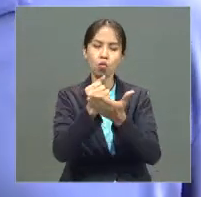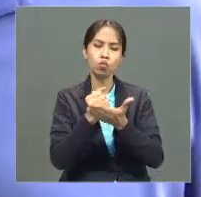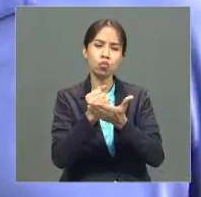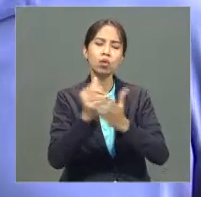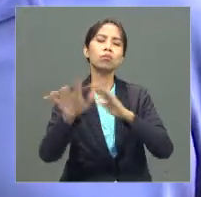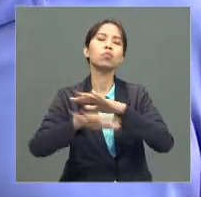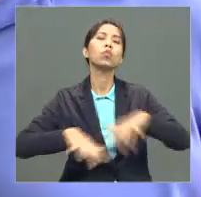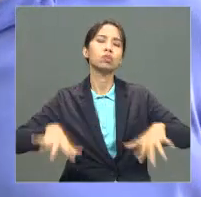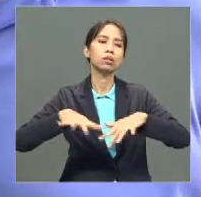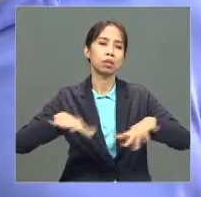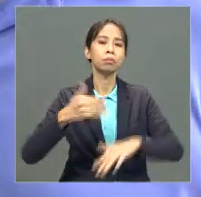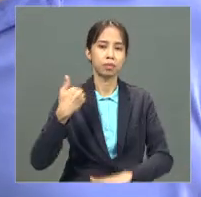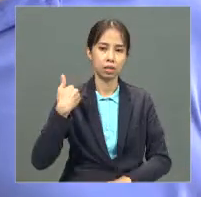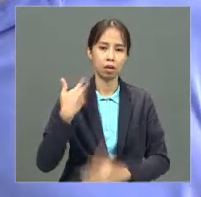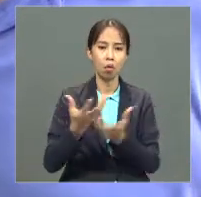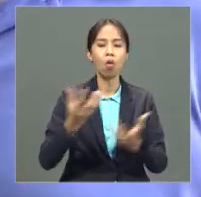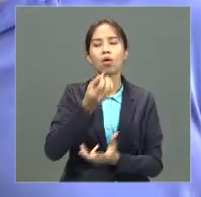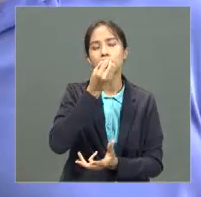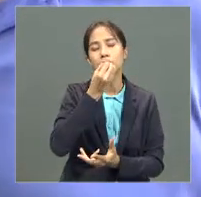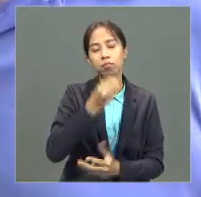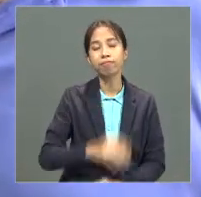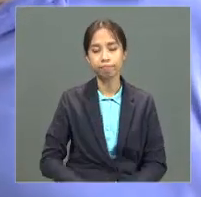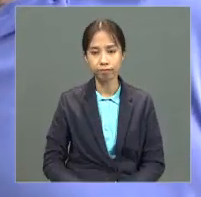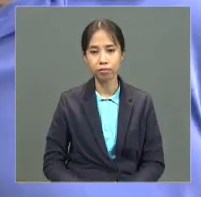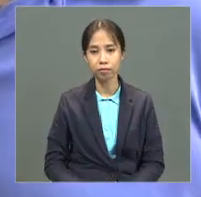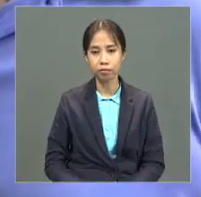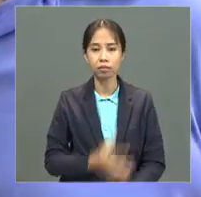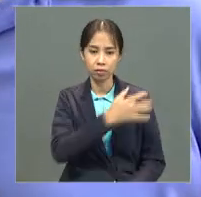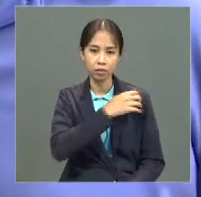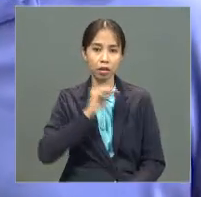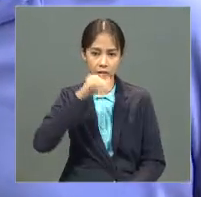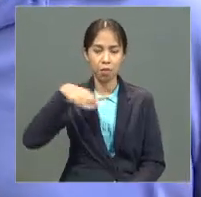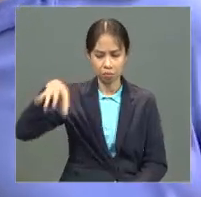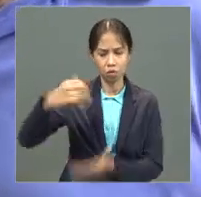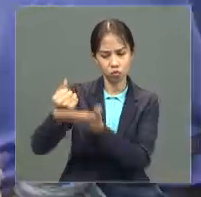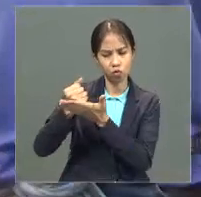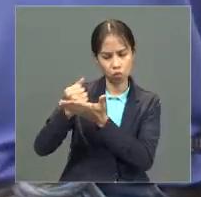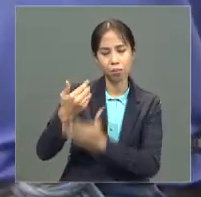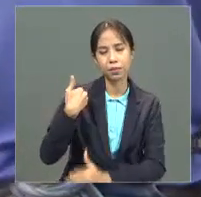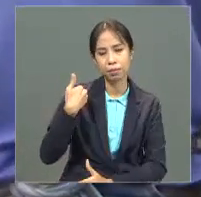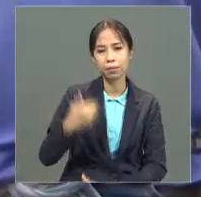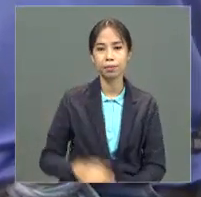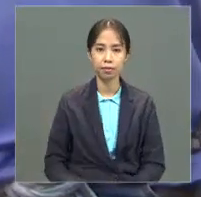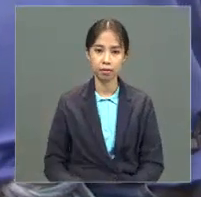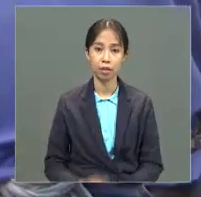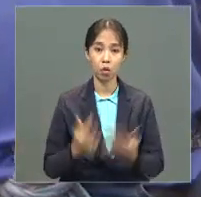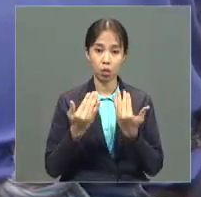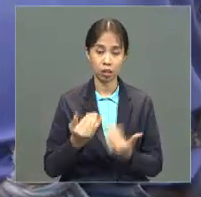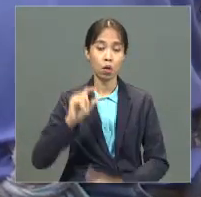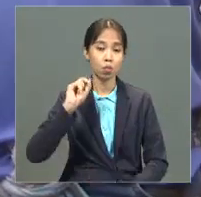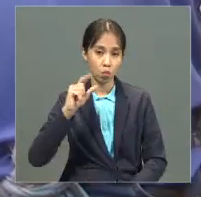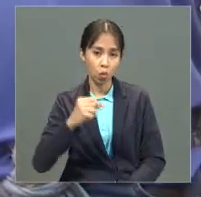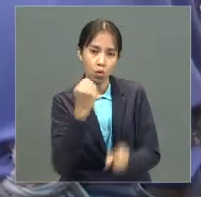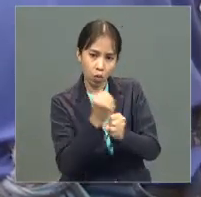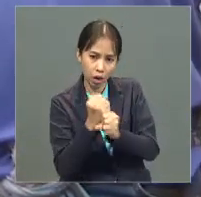านนะตอนนี้ก็มีอาหารเป็นอะไรเทศบาลก็ช่วยอยู่ครับ แล้วก็ที่เร่งด่วนตอนนี้ที่เราต้อง